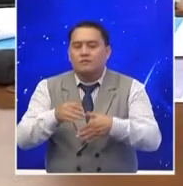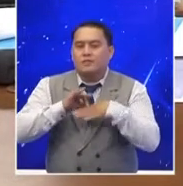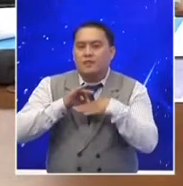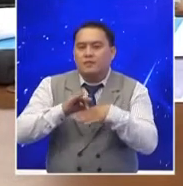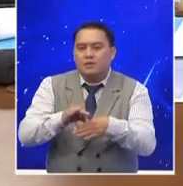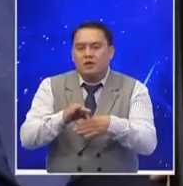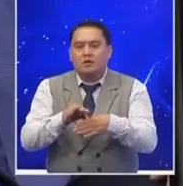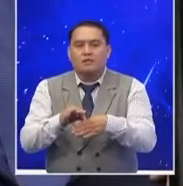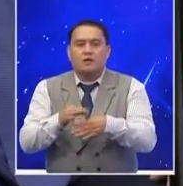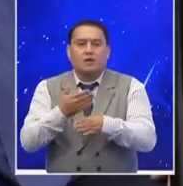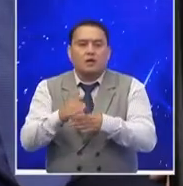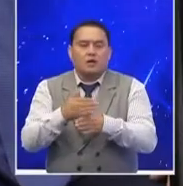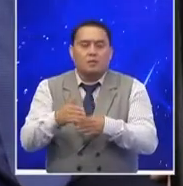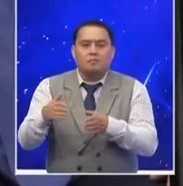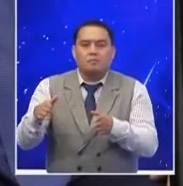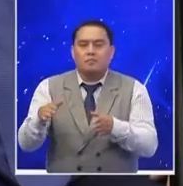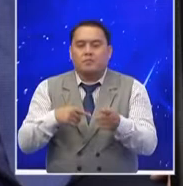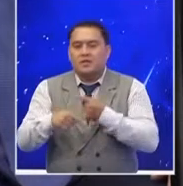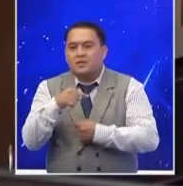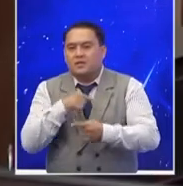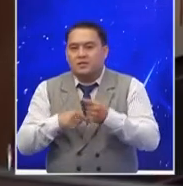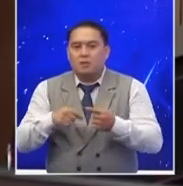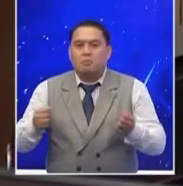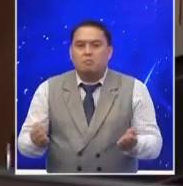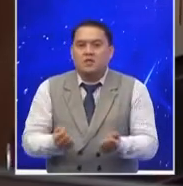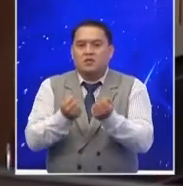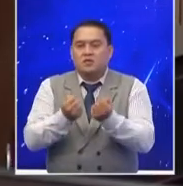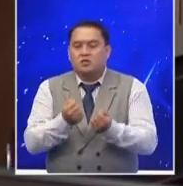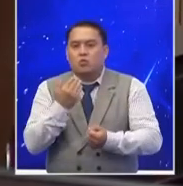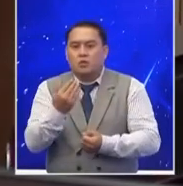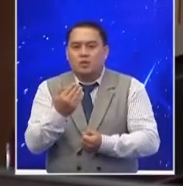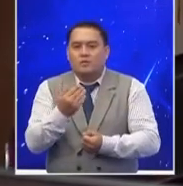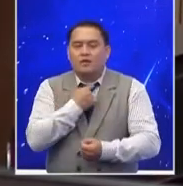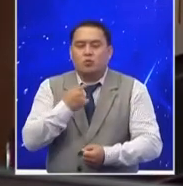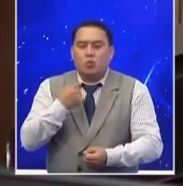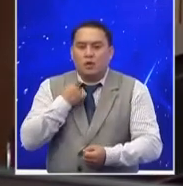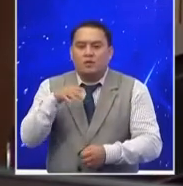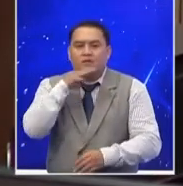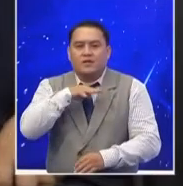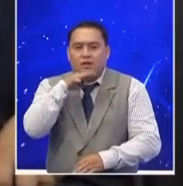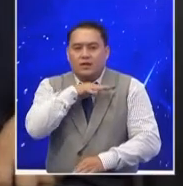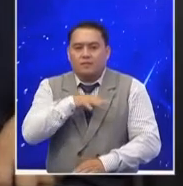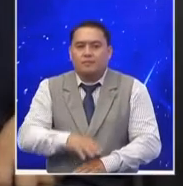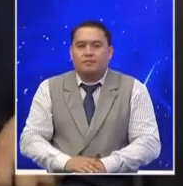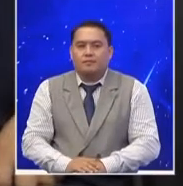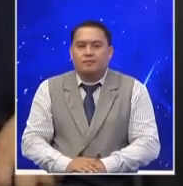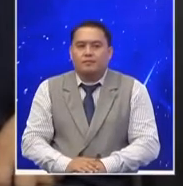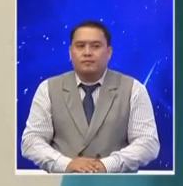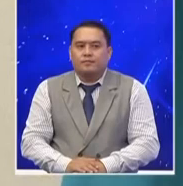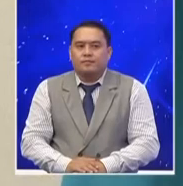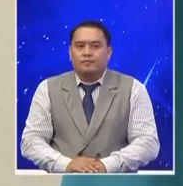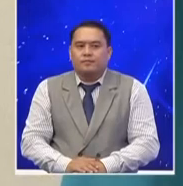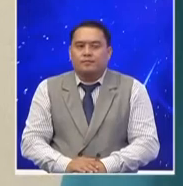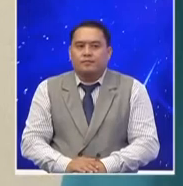по микрокредитованию малого и среднего бизнеса. Однако подтянуть работу нужно еще в Талдыкургане и Текелии. Микрокредит Амангалович на